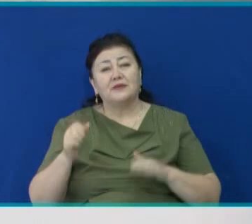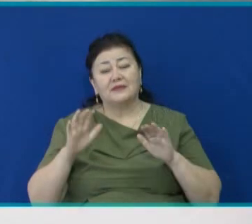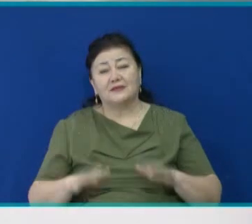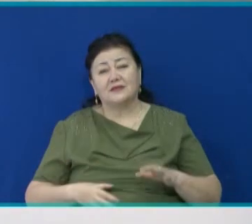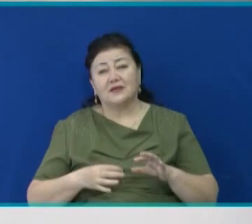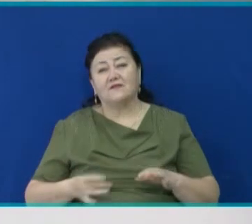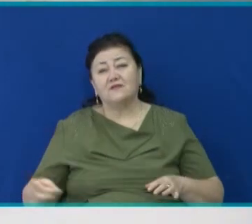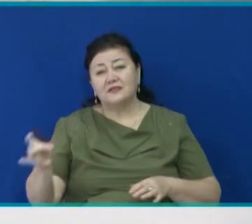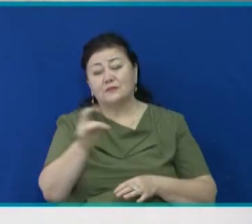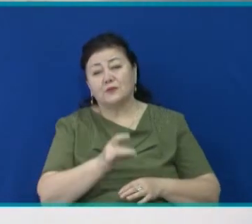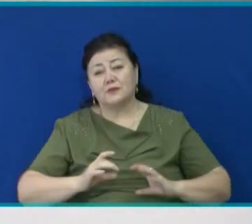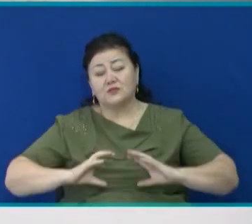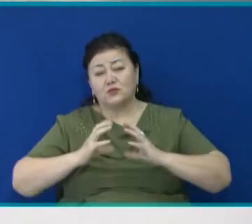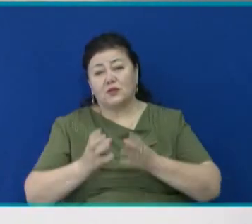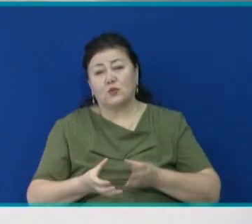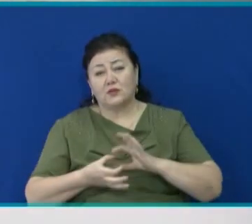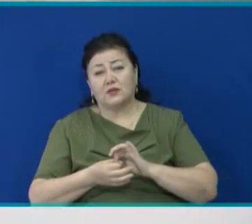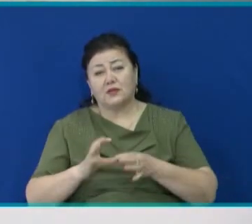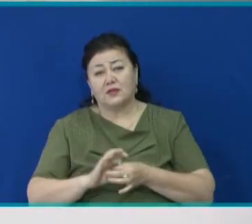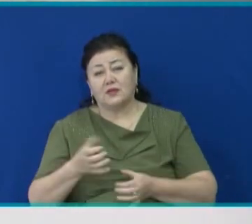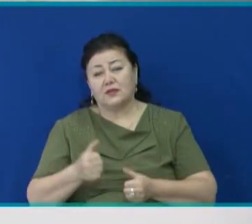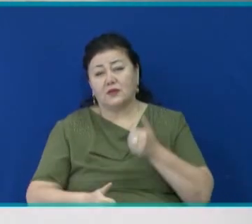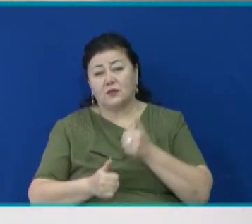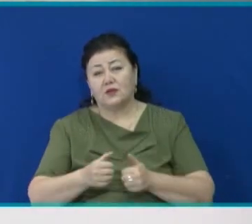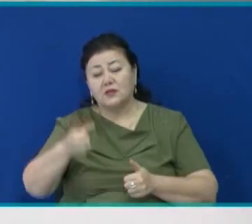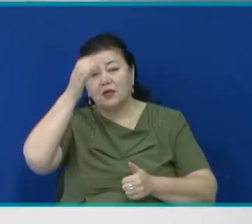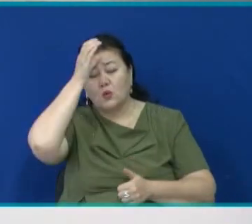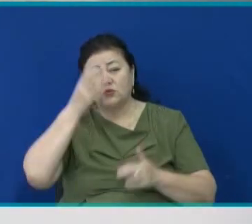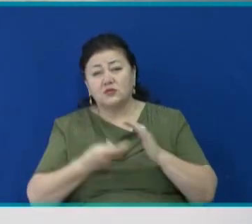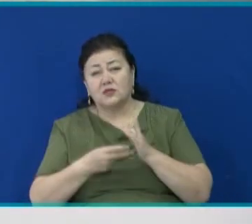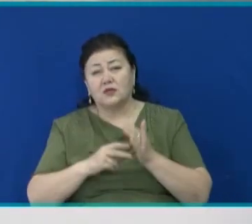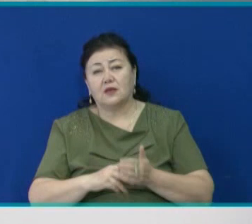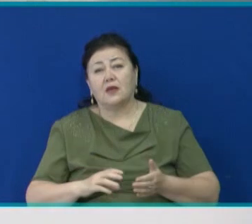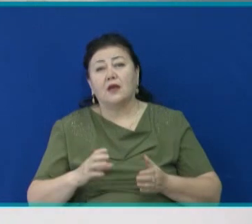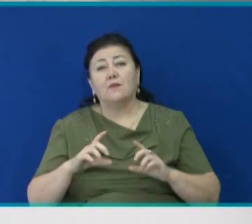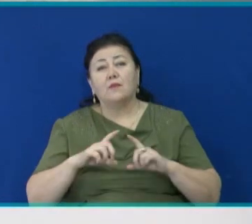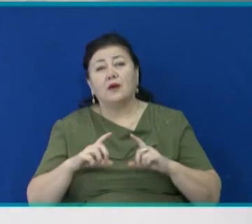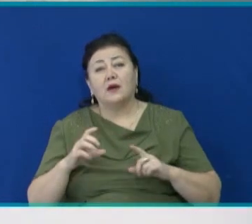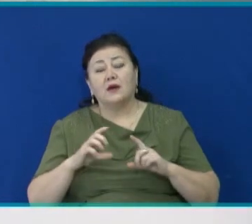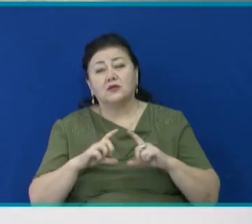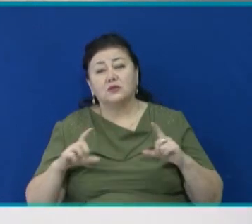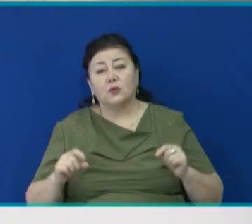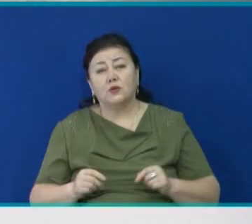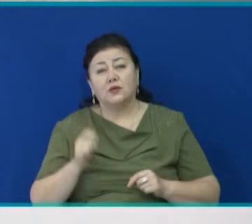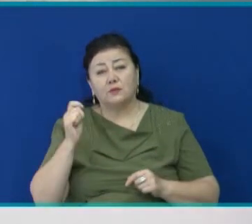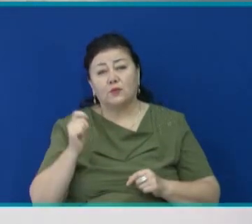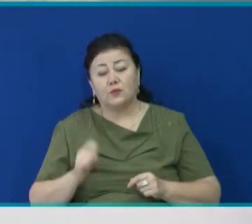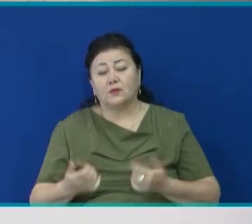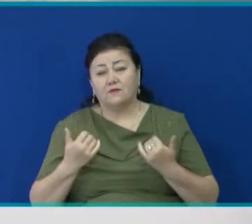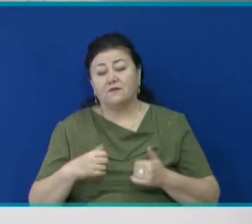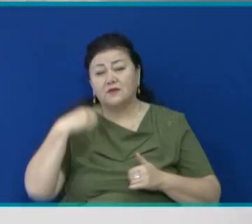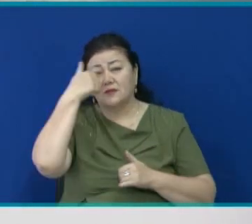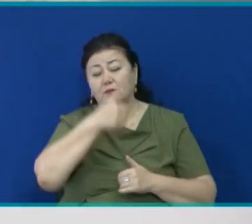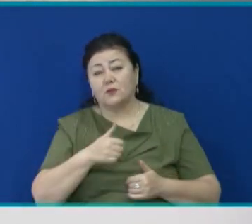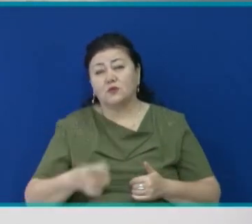в республиканских и международных олимпиадах и конкурсах научных проектов по общеобразовательным предметам. В этом учебном году в